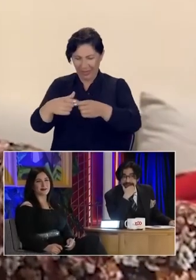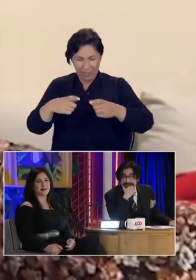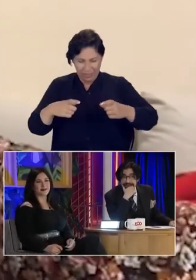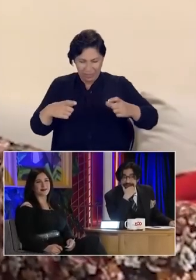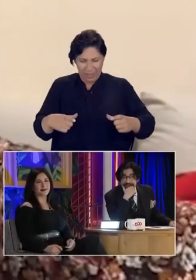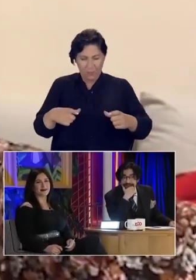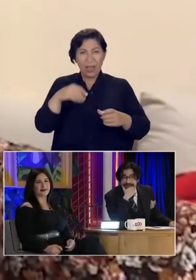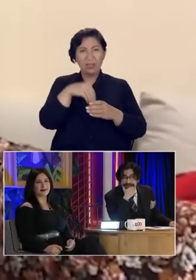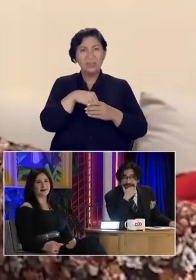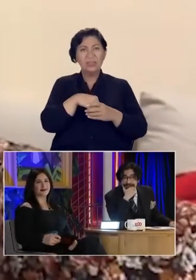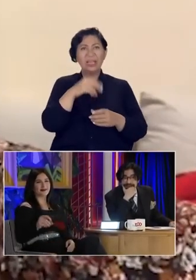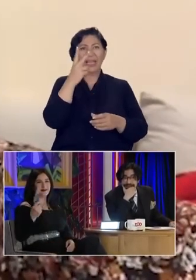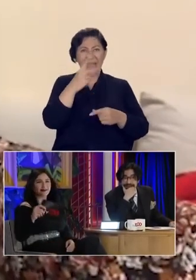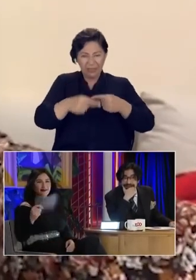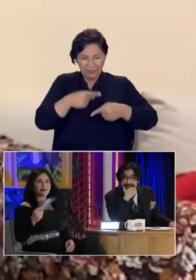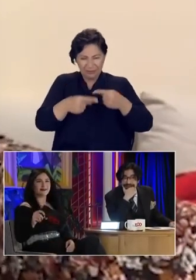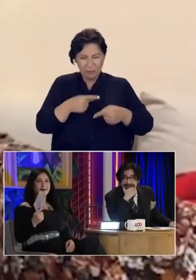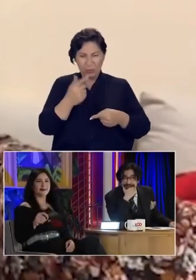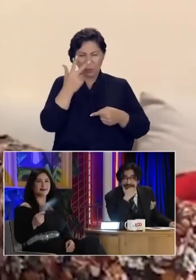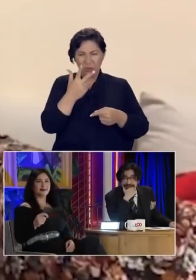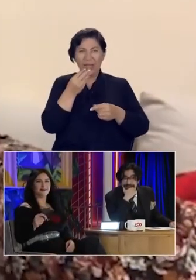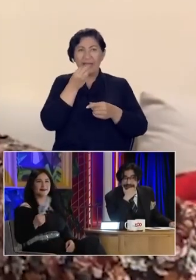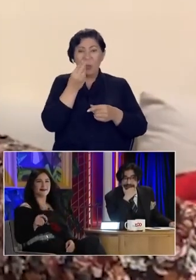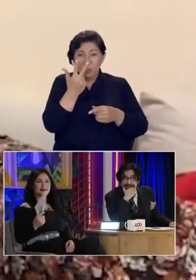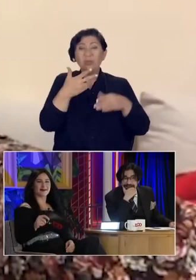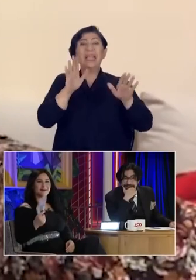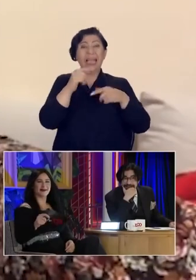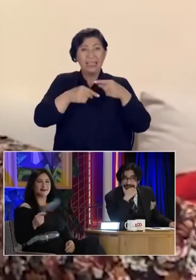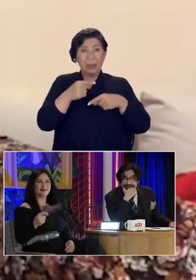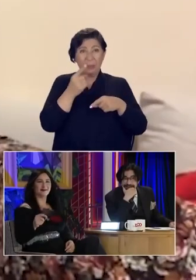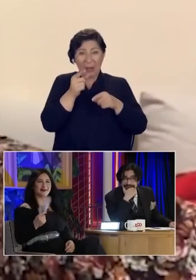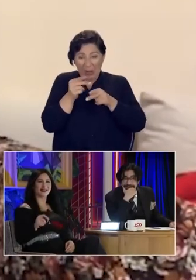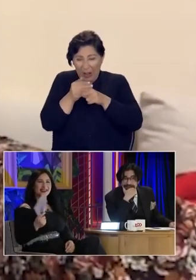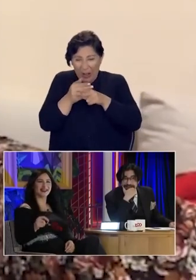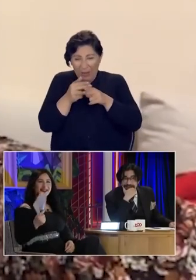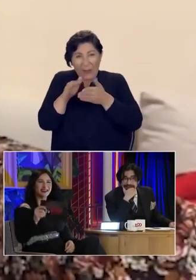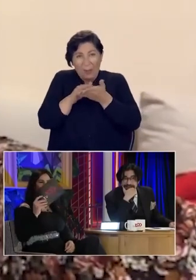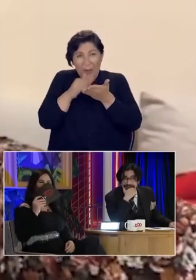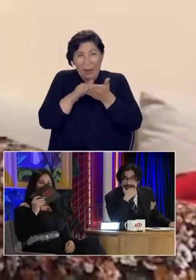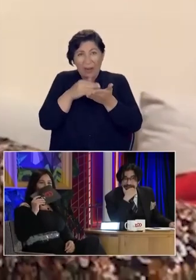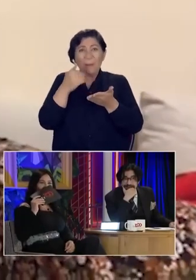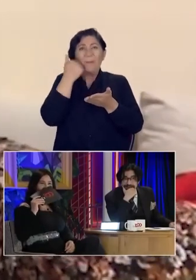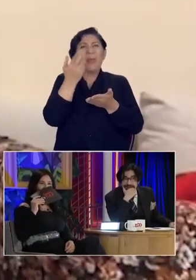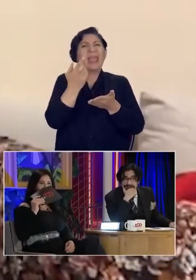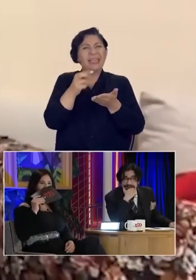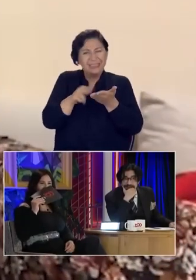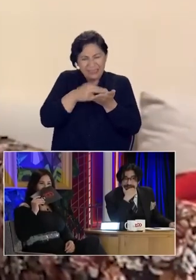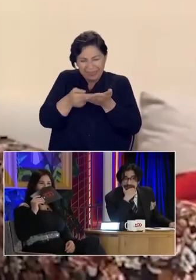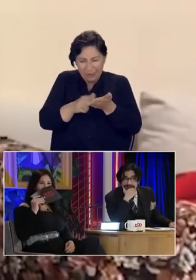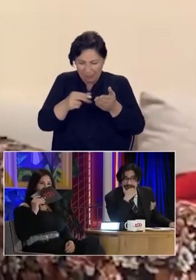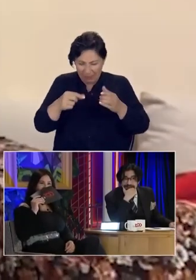var iki tane sarma üç tane varsa Allah belamı versin yanına da bir küçük ekmeğe sürmüş de krem peynirle zeytin